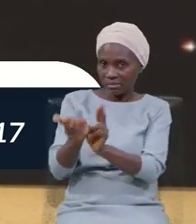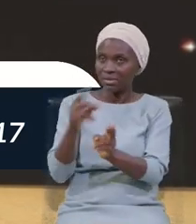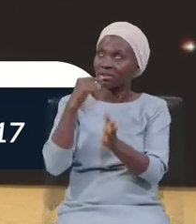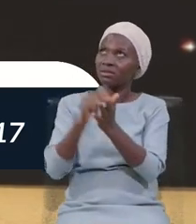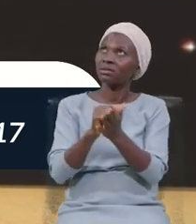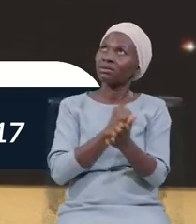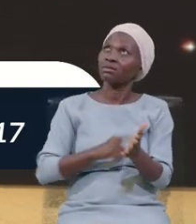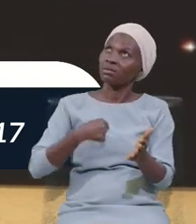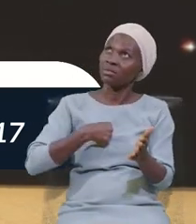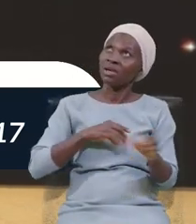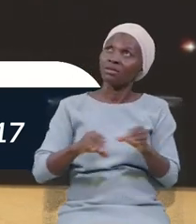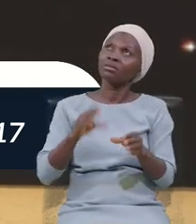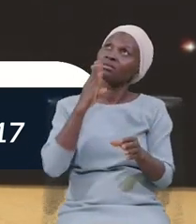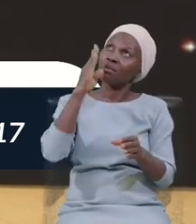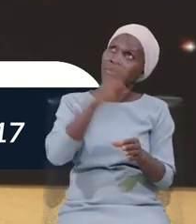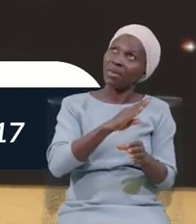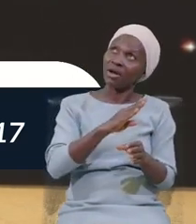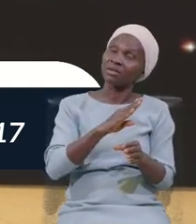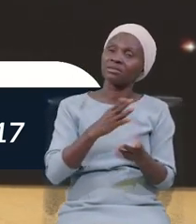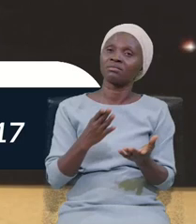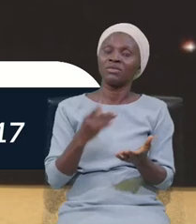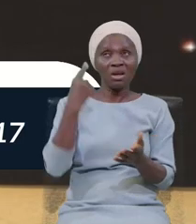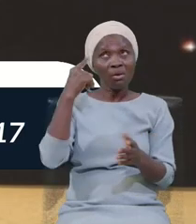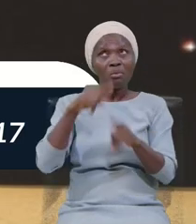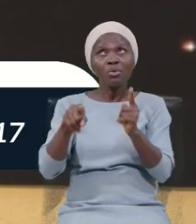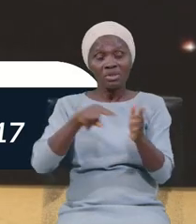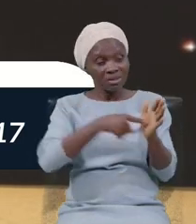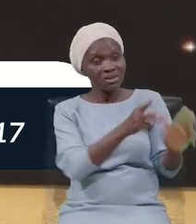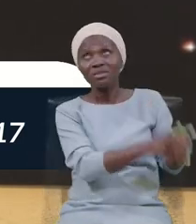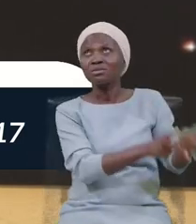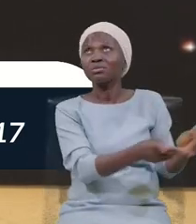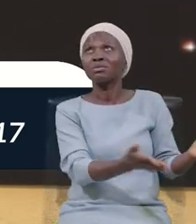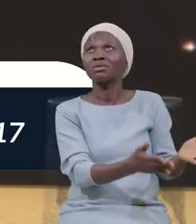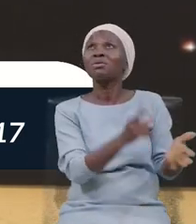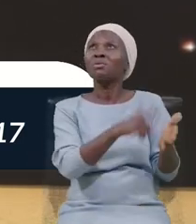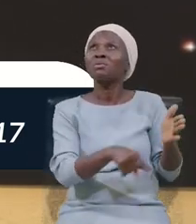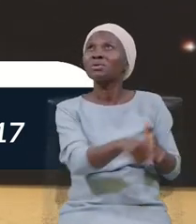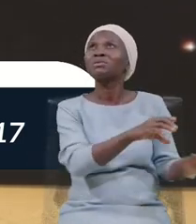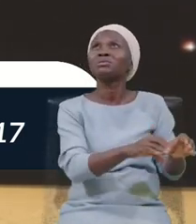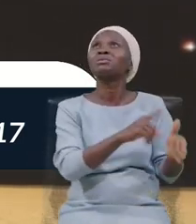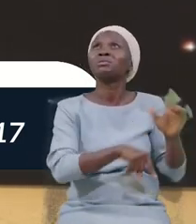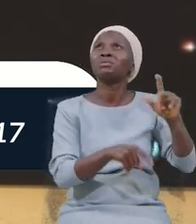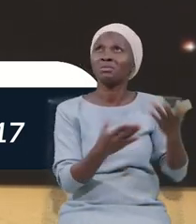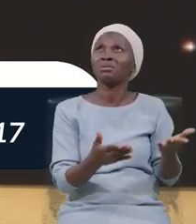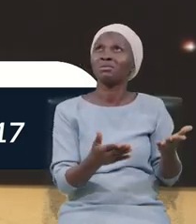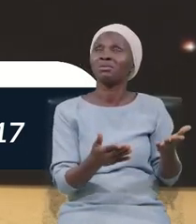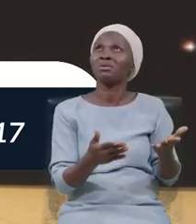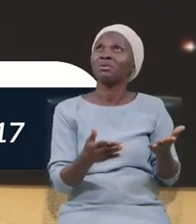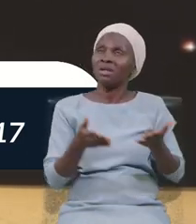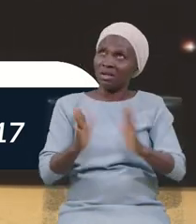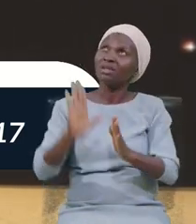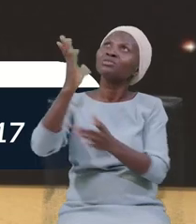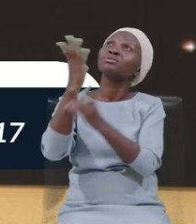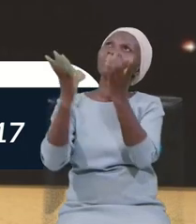mal. C'est moi qui ai péché, qui ai fait le mal. Mais ces brebis, qu'ont-elles fait? Éternel, mon Dieu, que